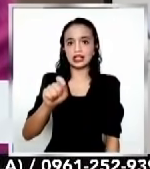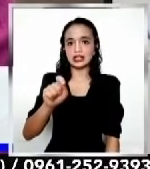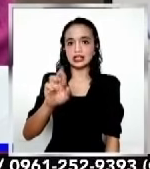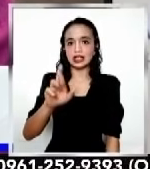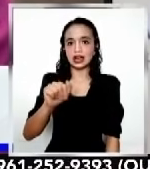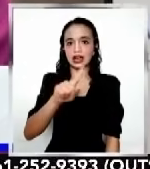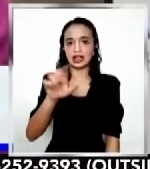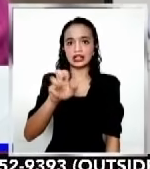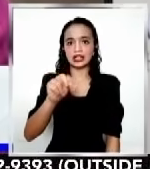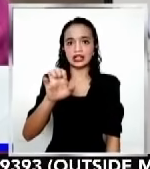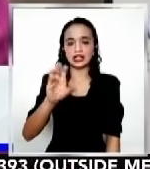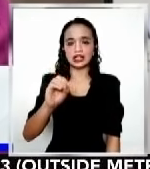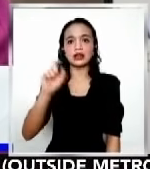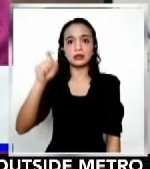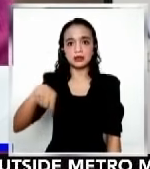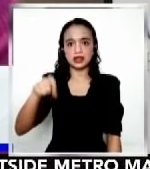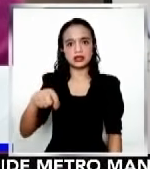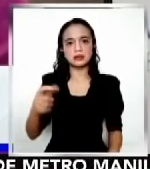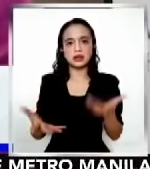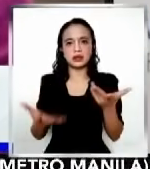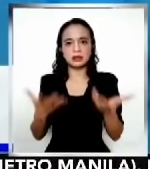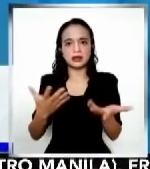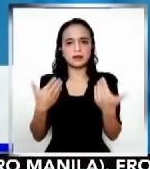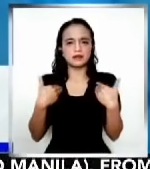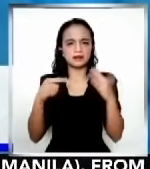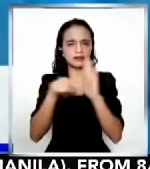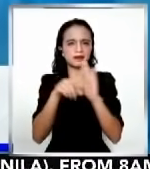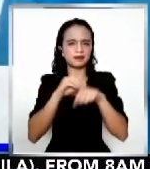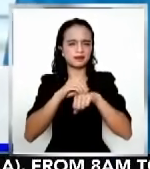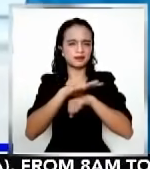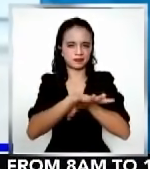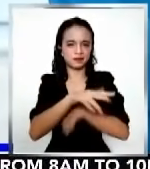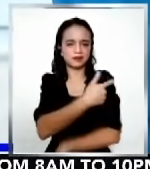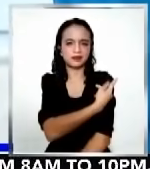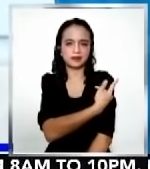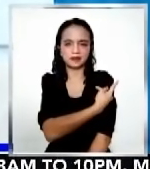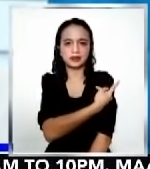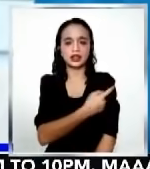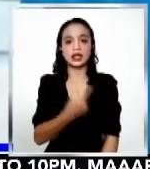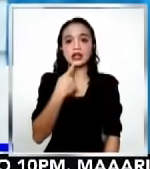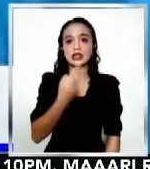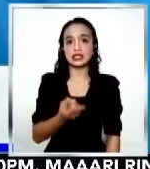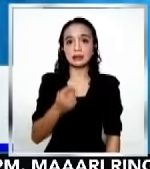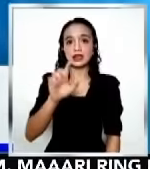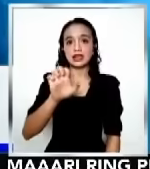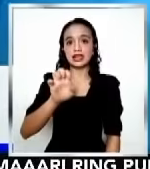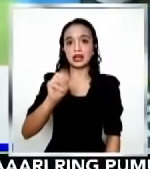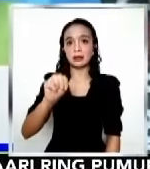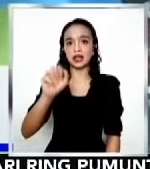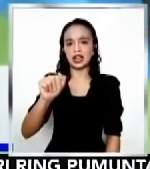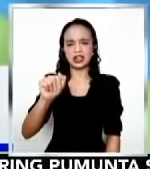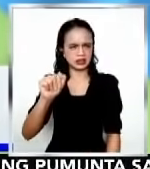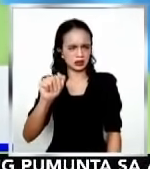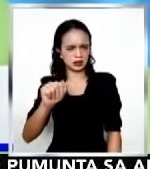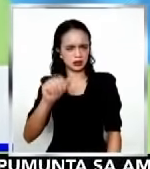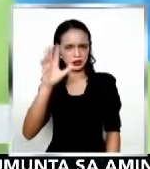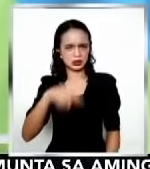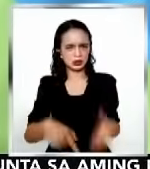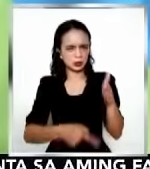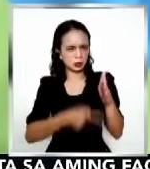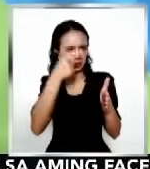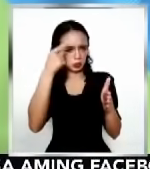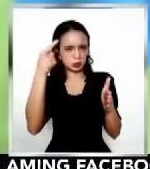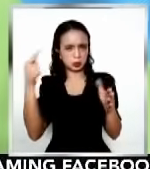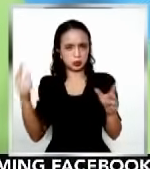as possible side effects of the vaccine. Iginiit ng EMA na pambihirang side effect ito sa kabuuang